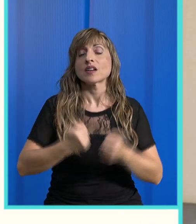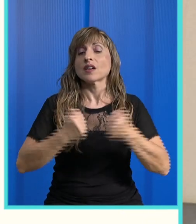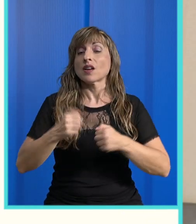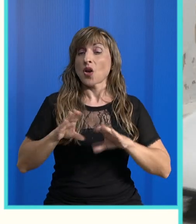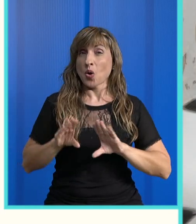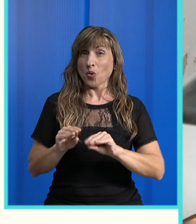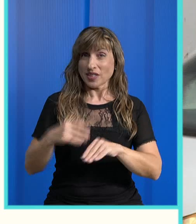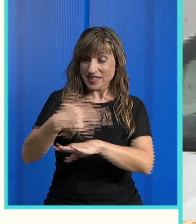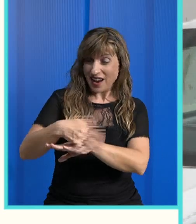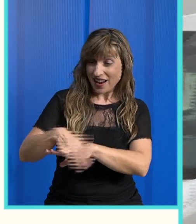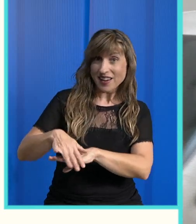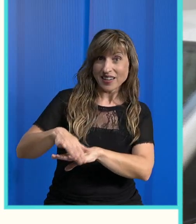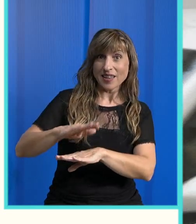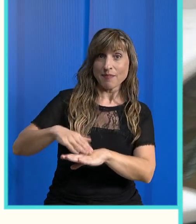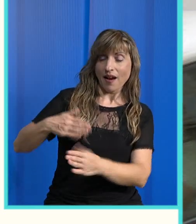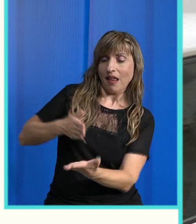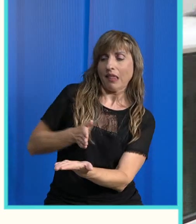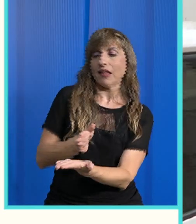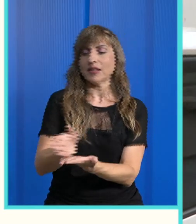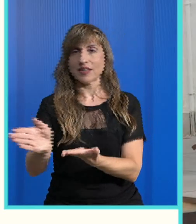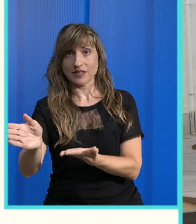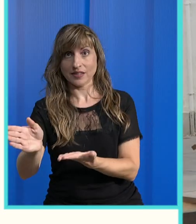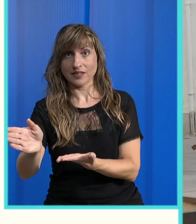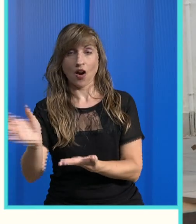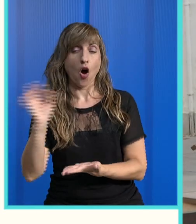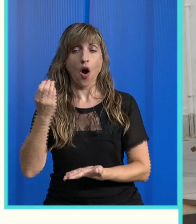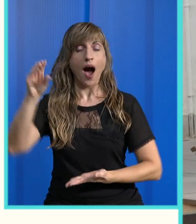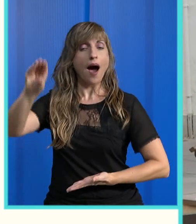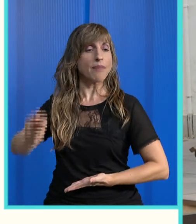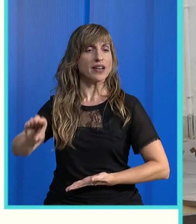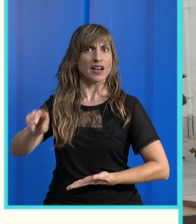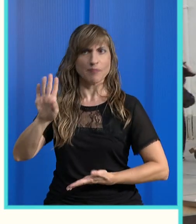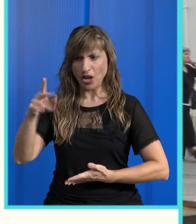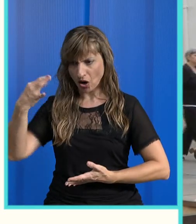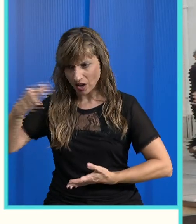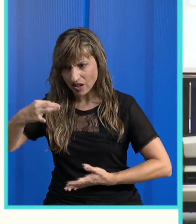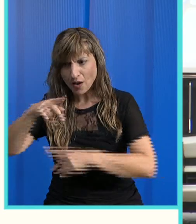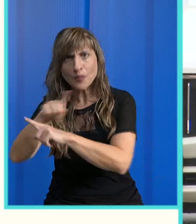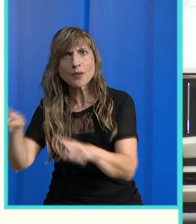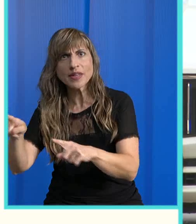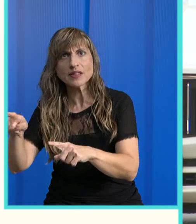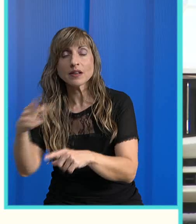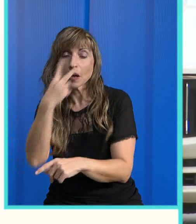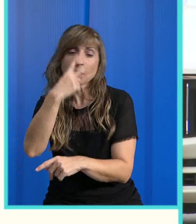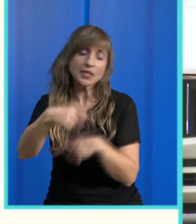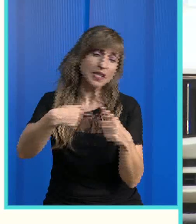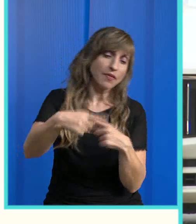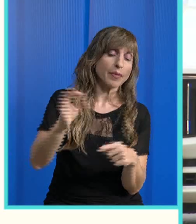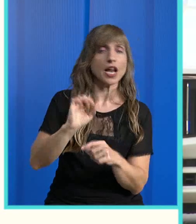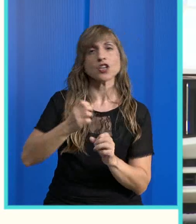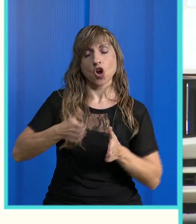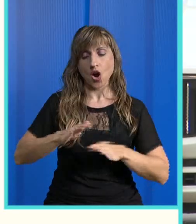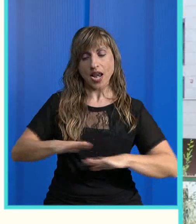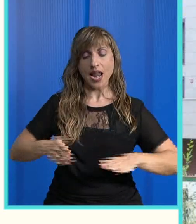nucli antic per evitar la incursió en el centre de la ciutat altres hi aparquen on està prohibit per visitar familiars o deixar els infants a l'escola